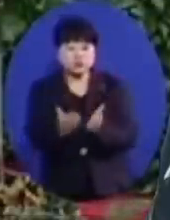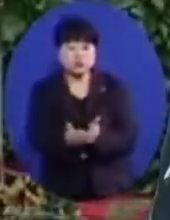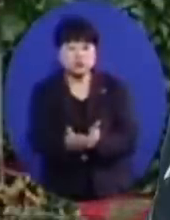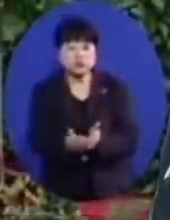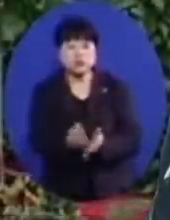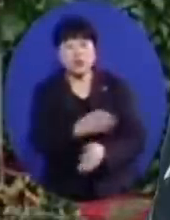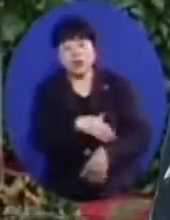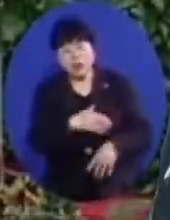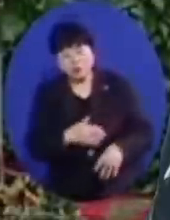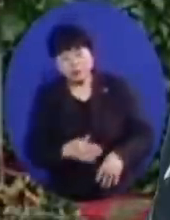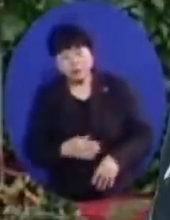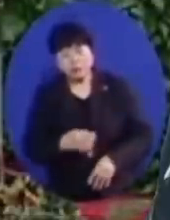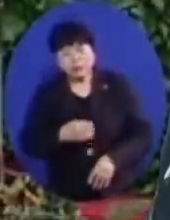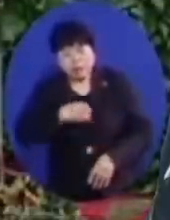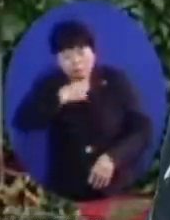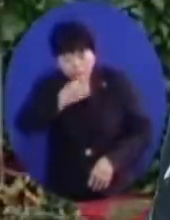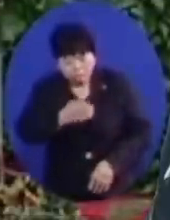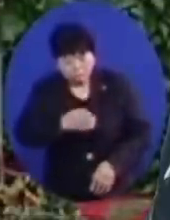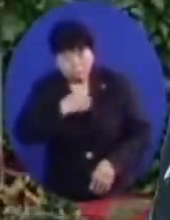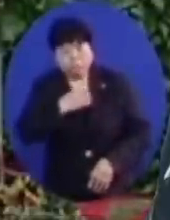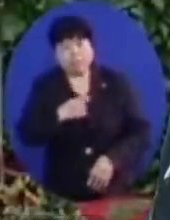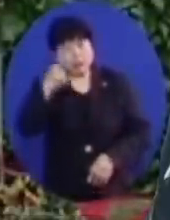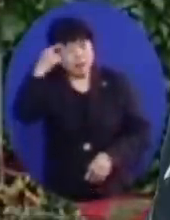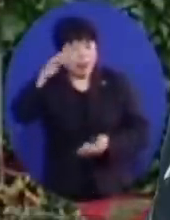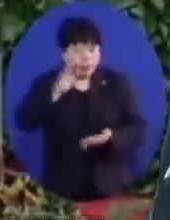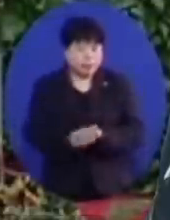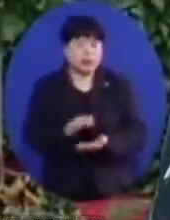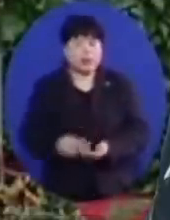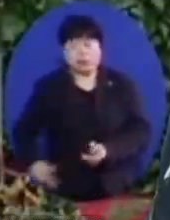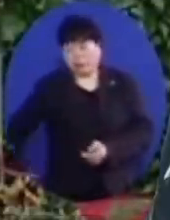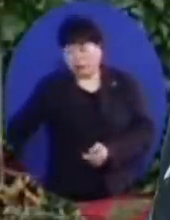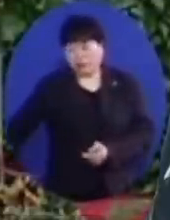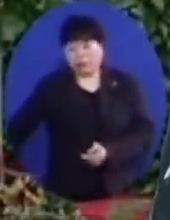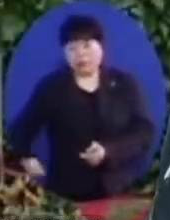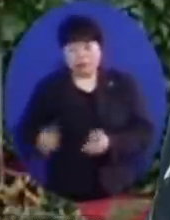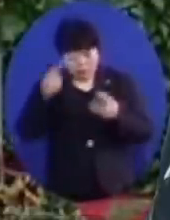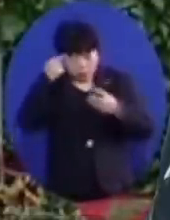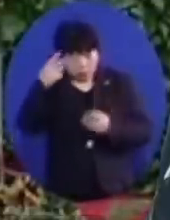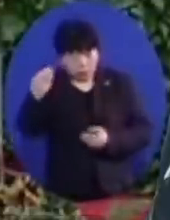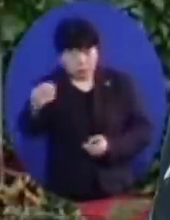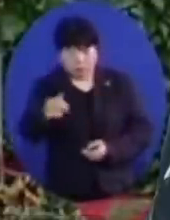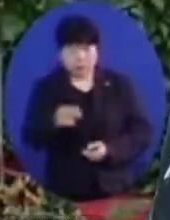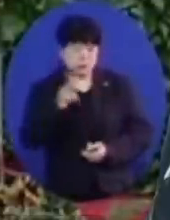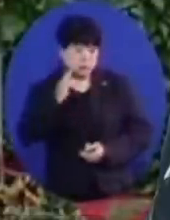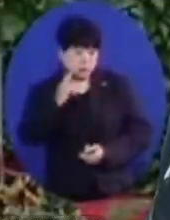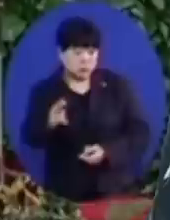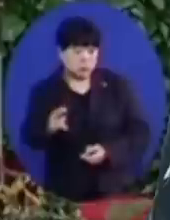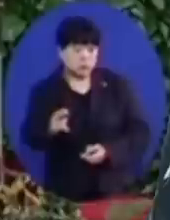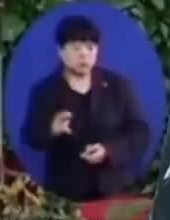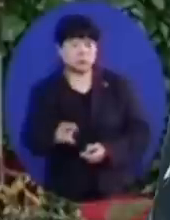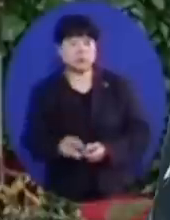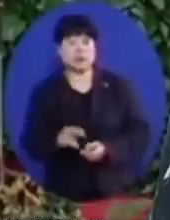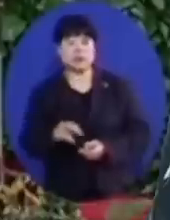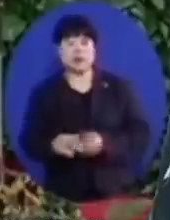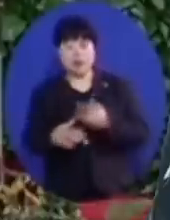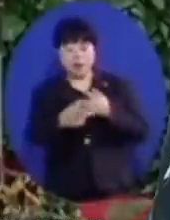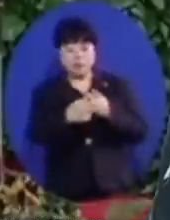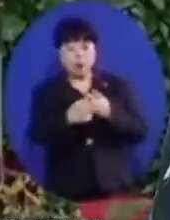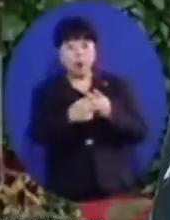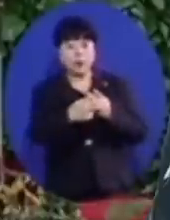피로감과 함께 구역질이 나고 고열과 설사로 배의 통증이 너무 심했습니다 처음에는 가볍게 얘기했지만 고통이 심해서